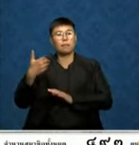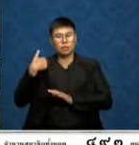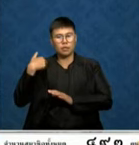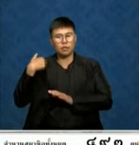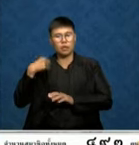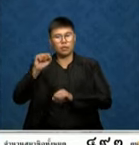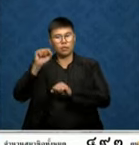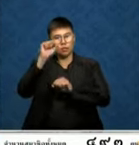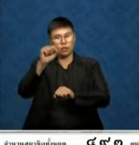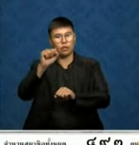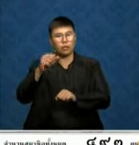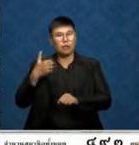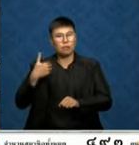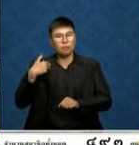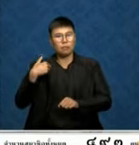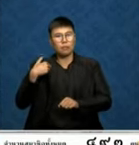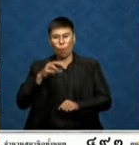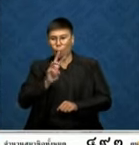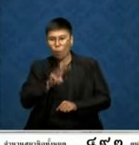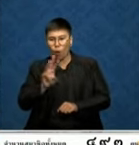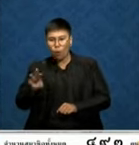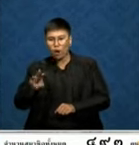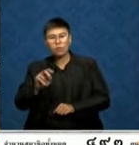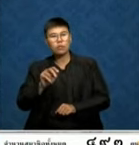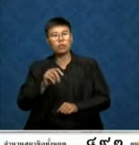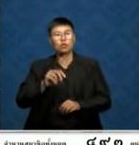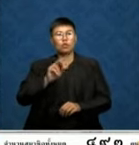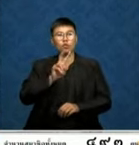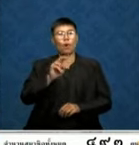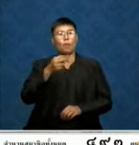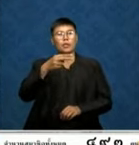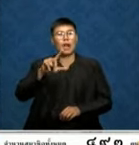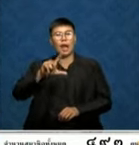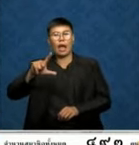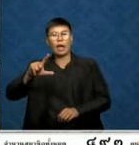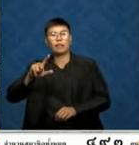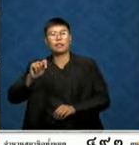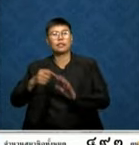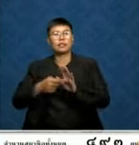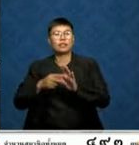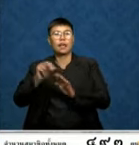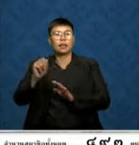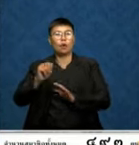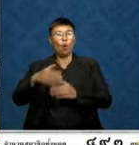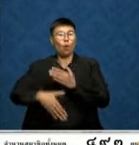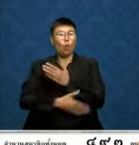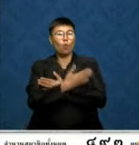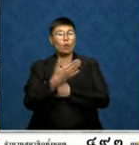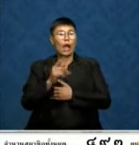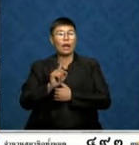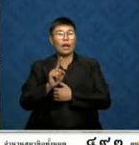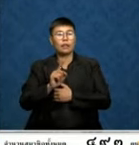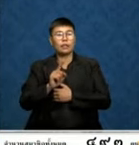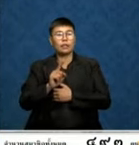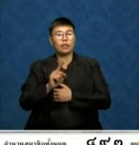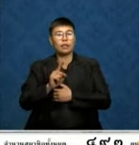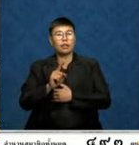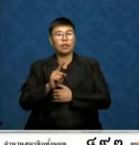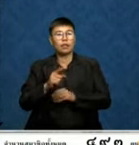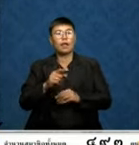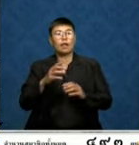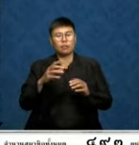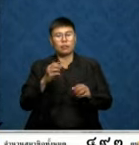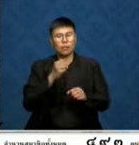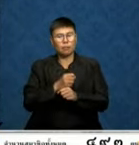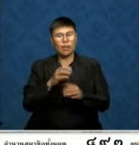ก 22,000 ล้านตันนั่นหมายความว่าโอกาสริบหรี่เต็มทีที่เราจะทำให้มีความเป็นกลางทางคาร์บ